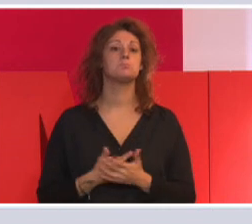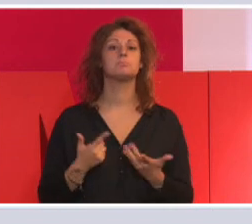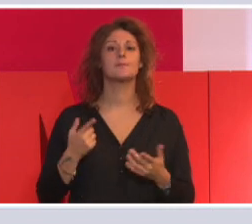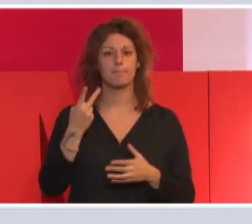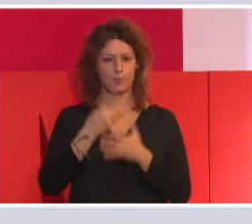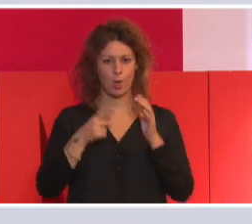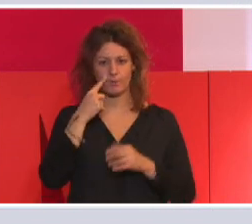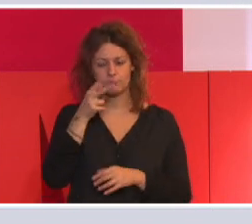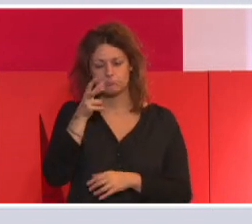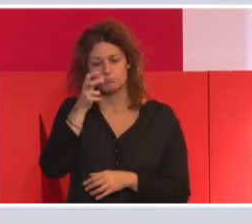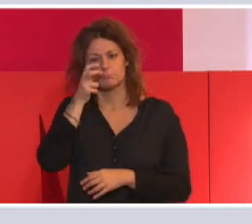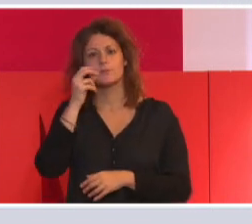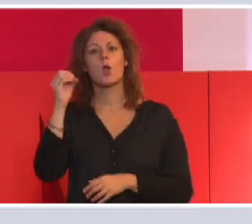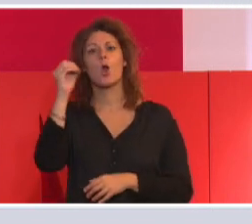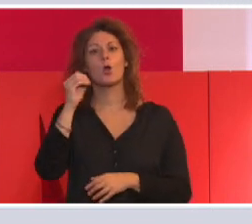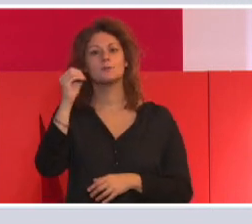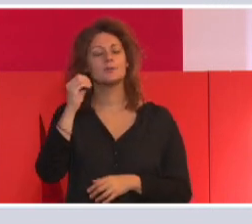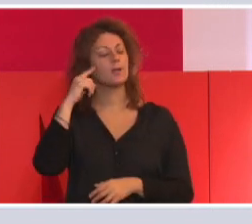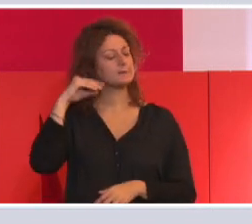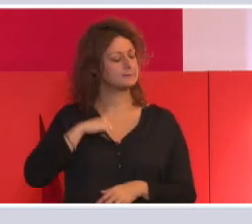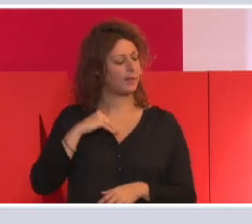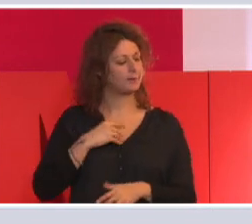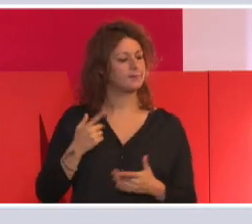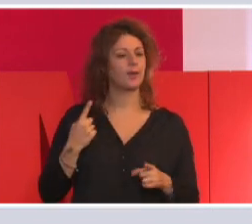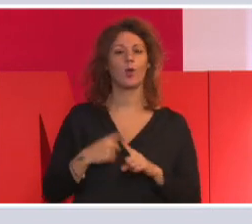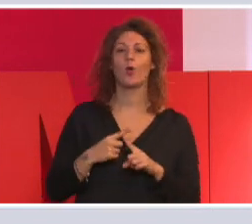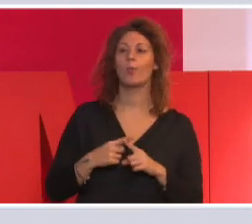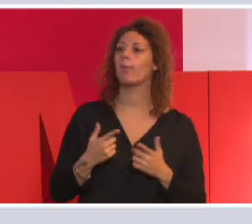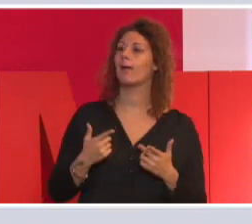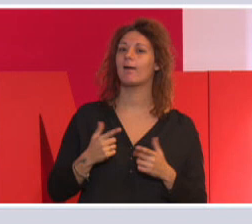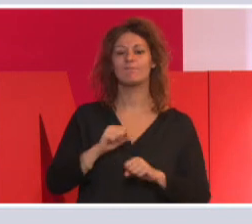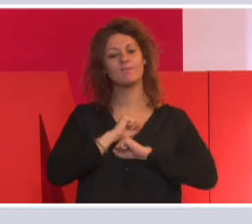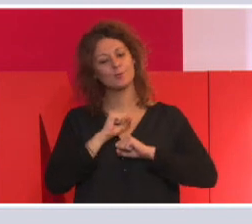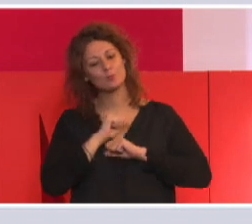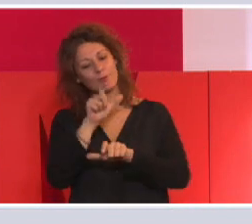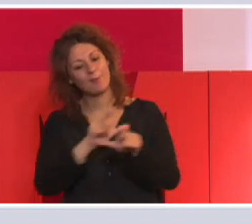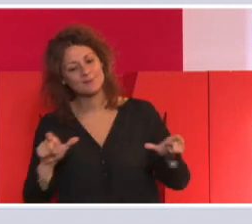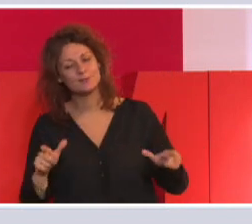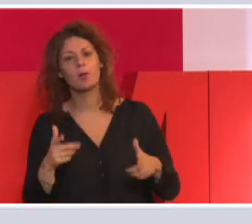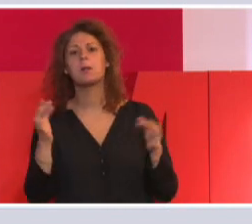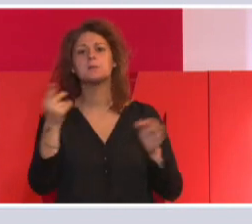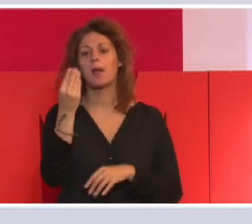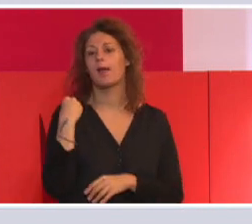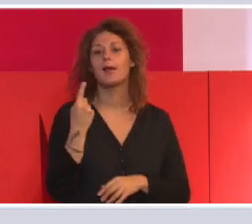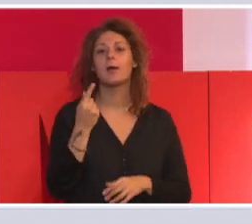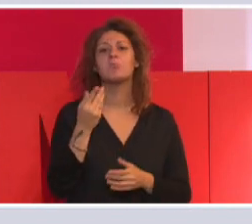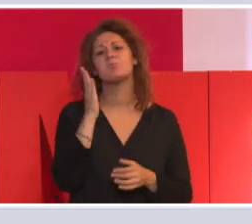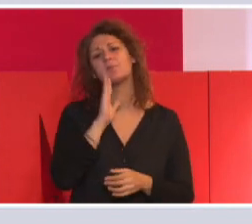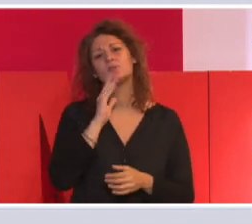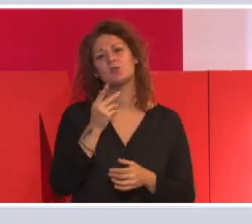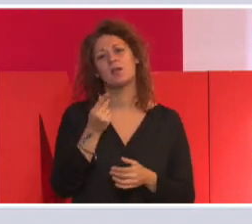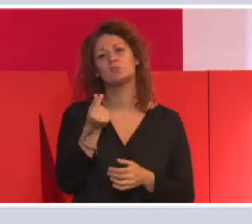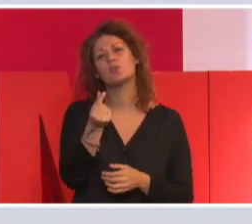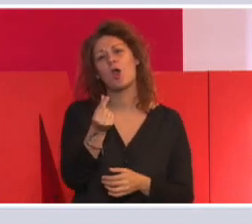a prestare maggiormente denaro sconosciuti utile io ho